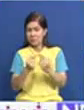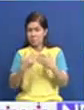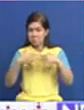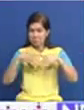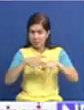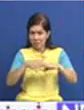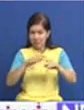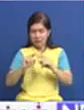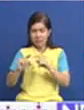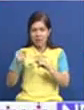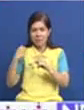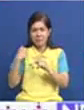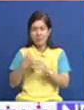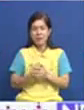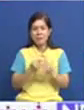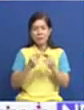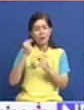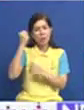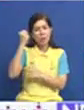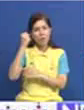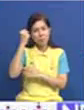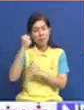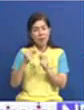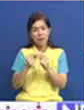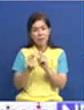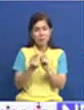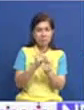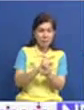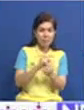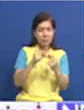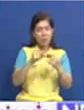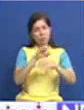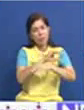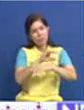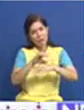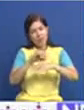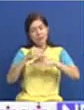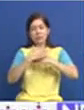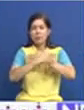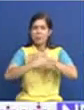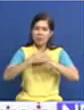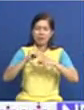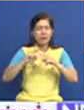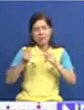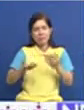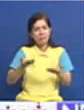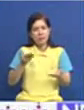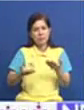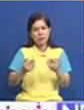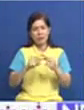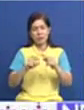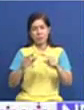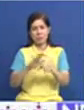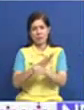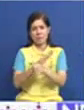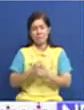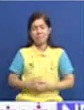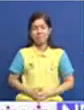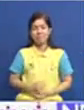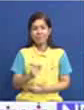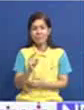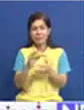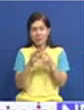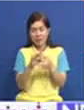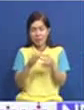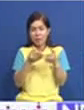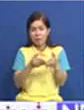ายทีเดียวไม่ว่าจะเป็นรถเมล์นะคะหรือว่าจะเป็นรถไฟ BTS หรือว่าใต้ดินนะคะอีกหนึ่งการเดินทางก็คือเรื่องของท